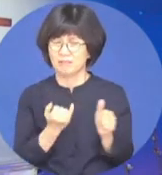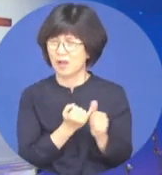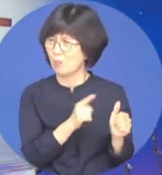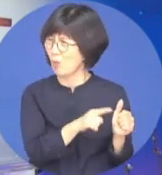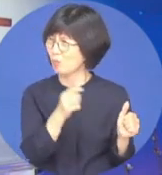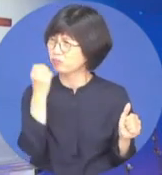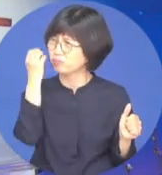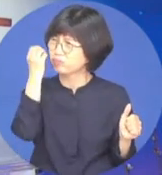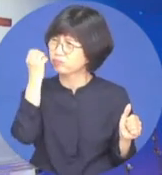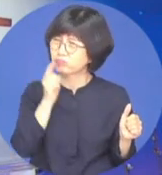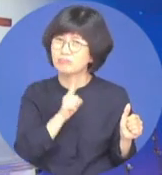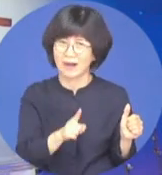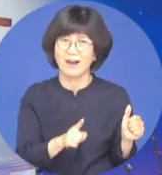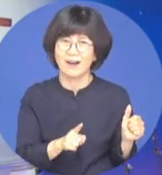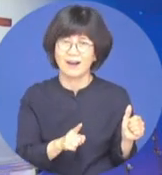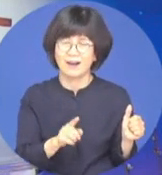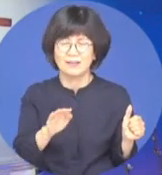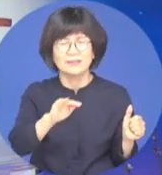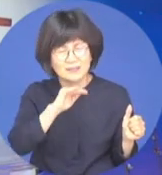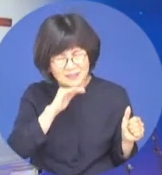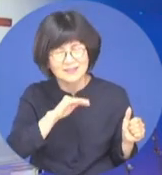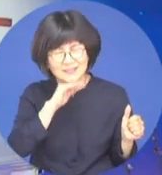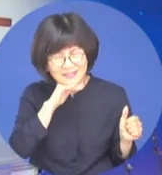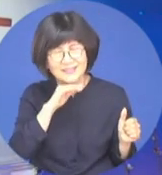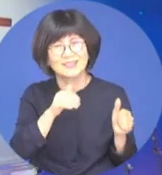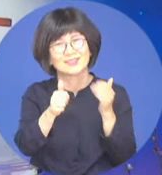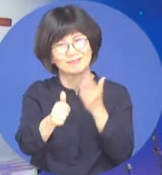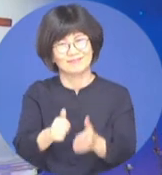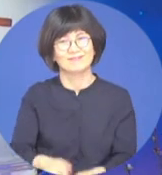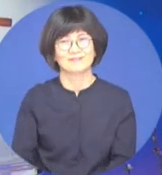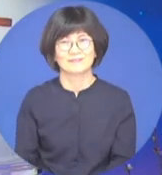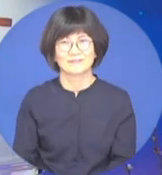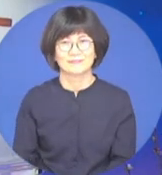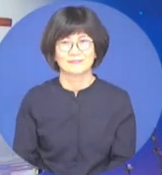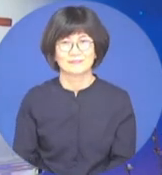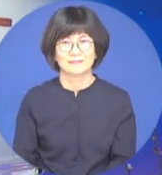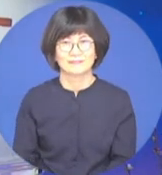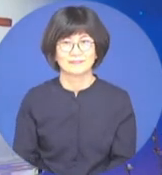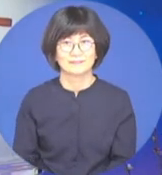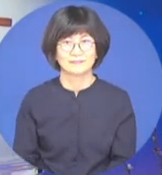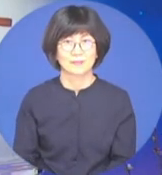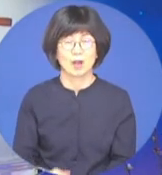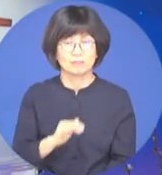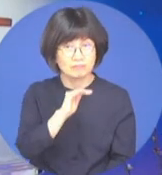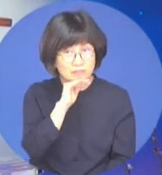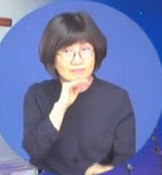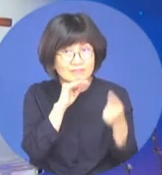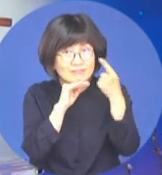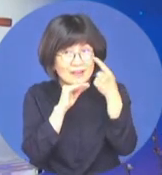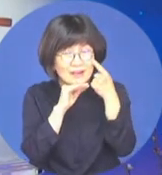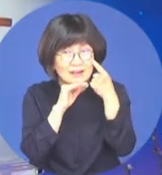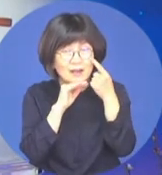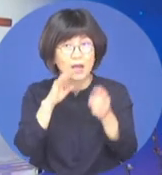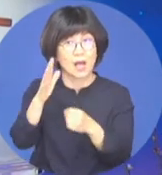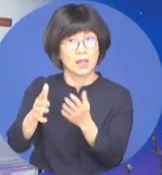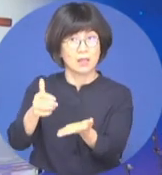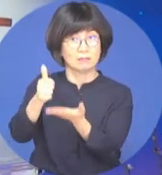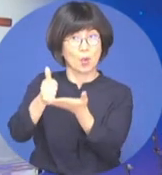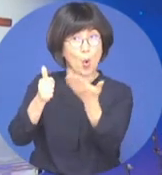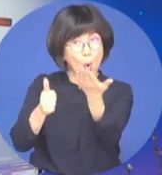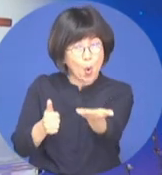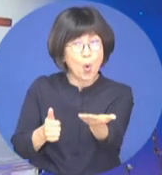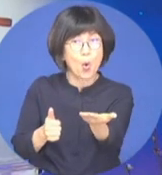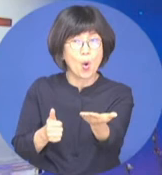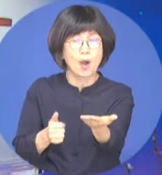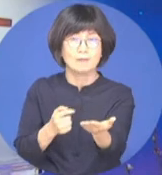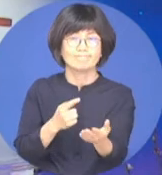모르겠어. 기다려주시기 바랍니다. 좀 기다리세요. 기다리시면은 하나님이 당신에게 딱